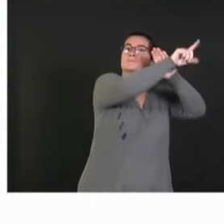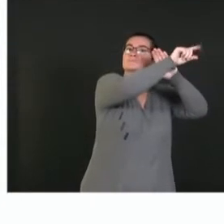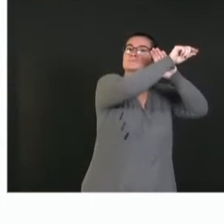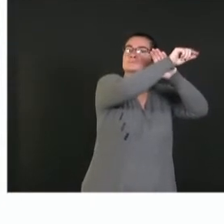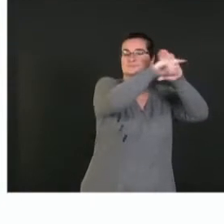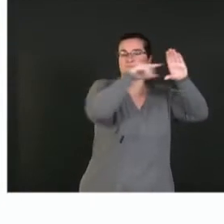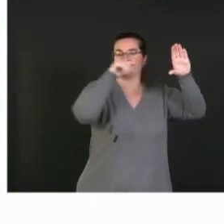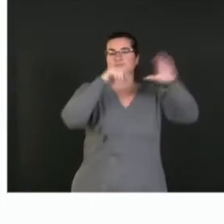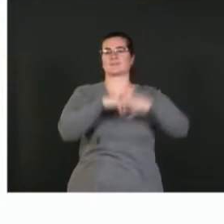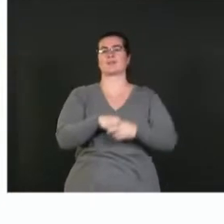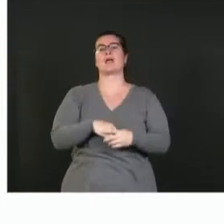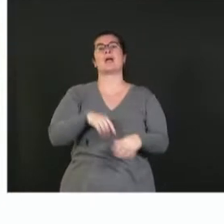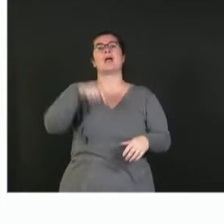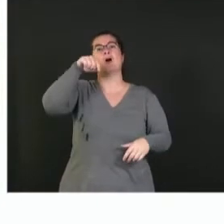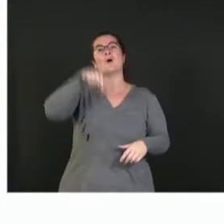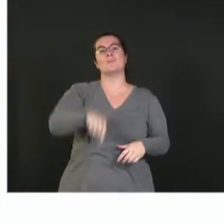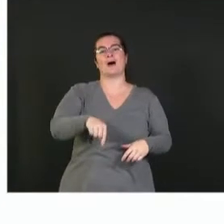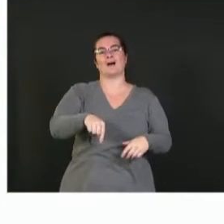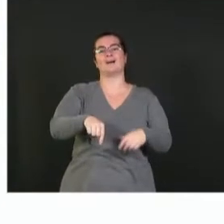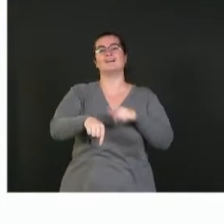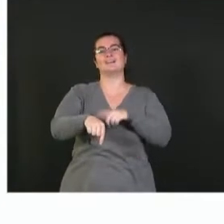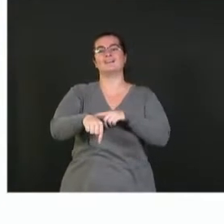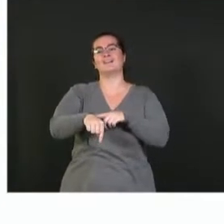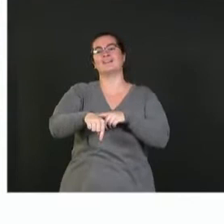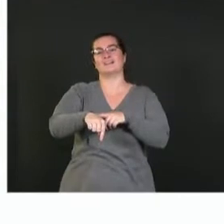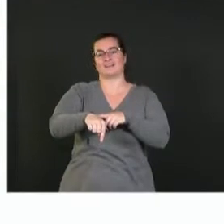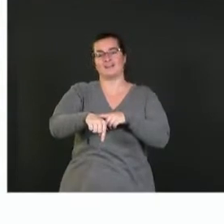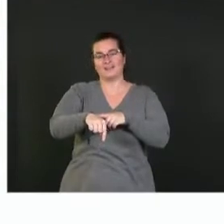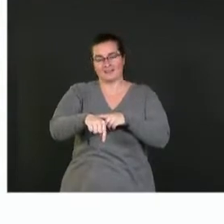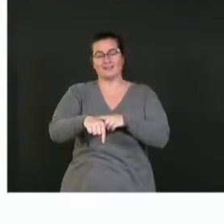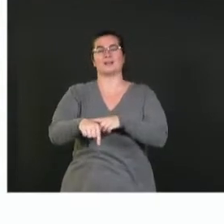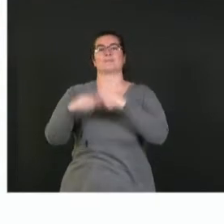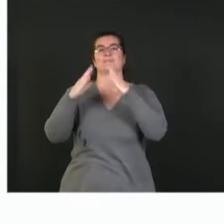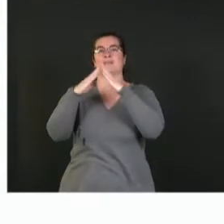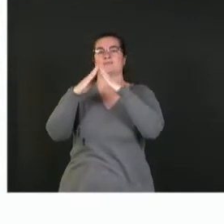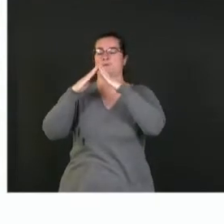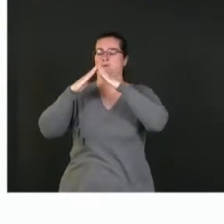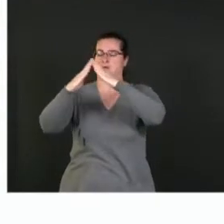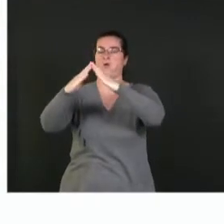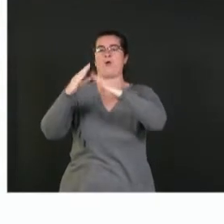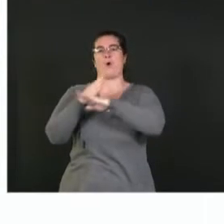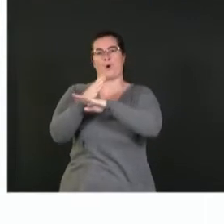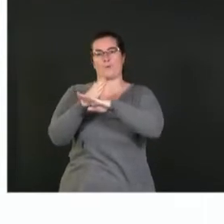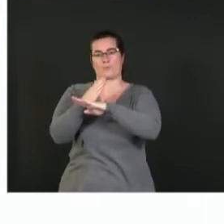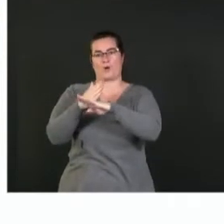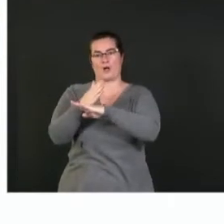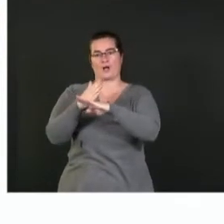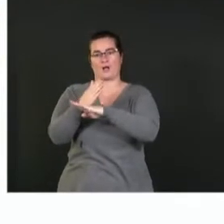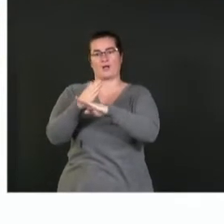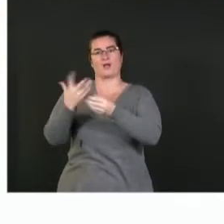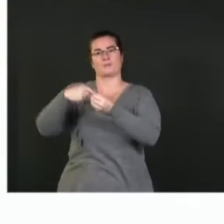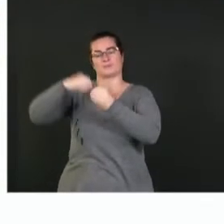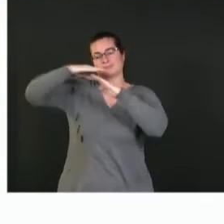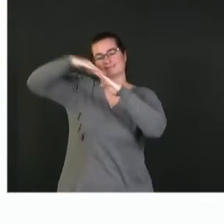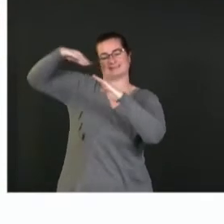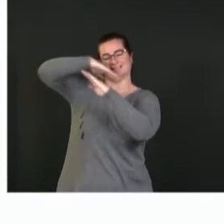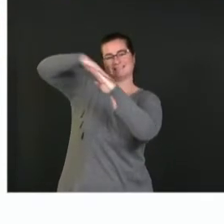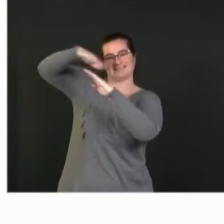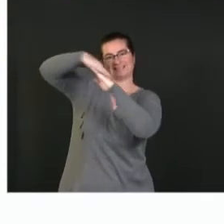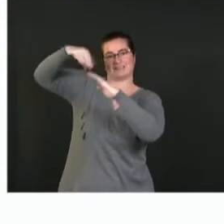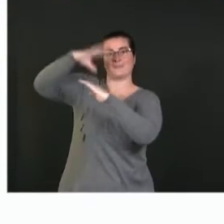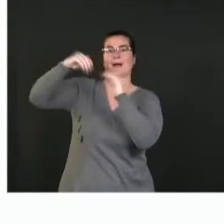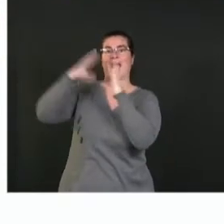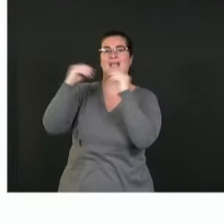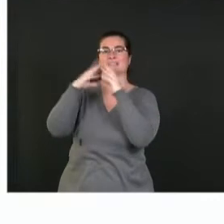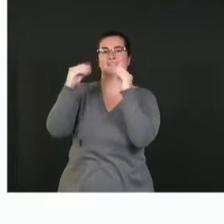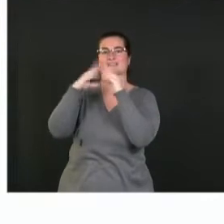qui est en bas avec la maison du jardinier, qui est une maison en bois recouverte d'une peinture en noir de Falin, qui est une maison isolée en paille, qui est